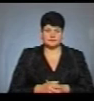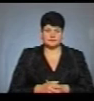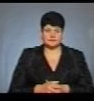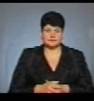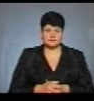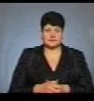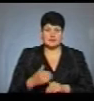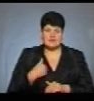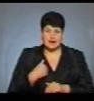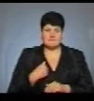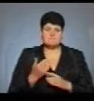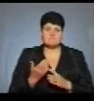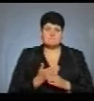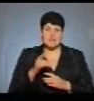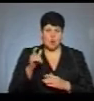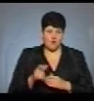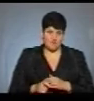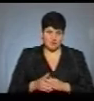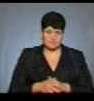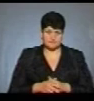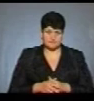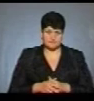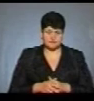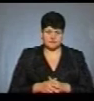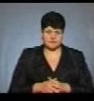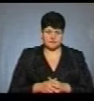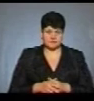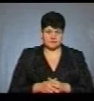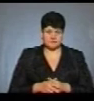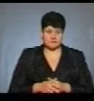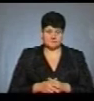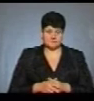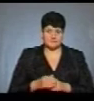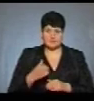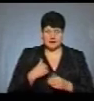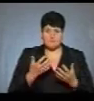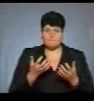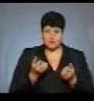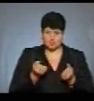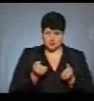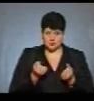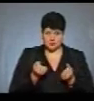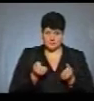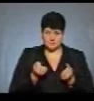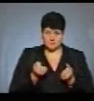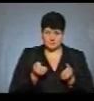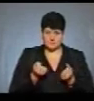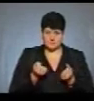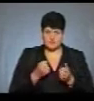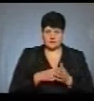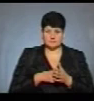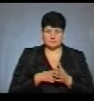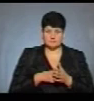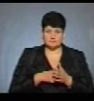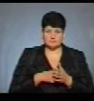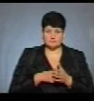Я пільговик. Так. Скажіть, будь ласка, я получаю на